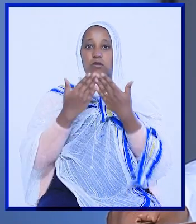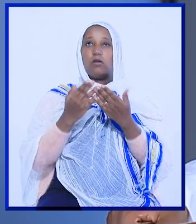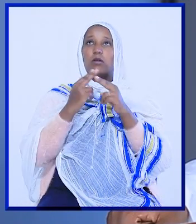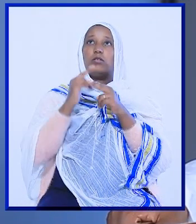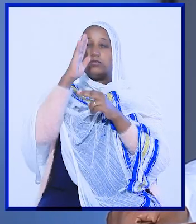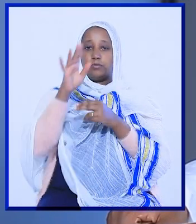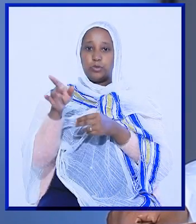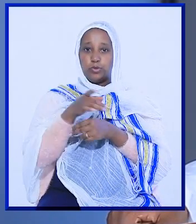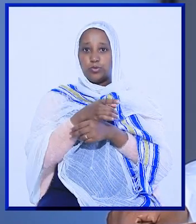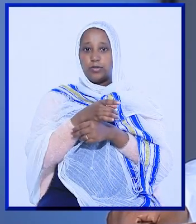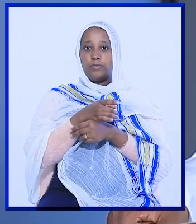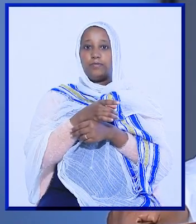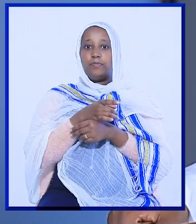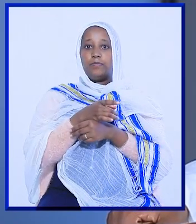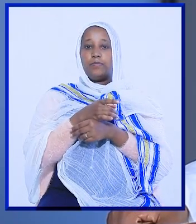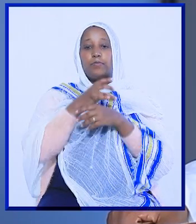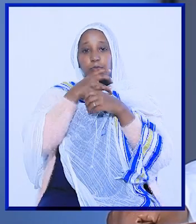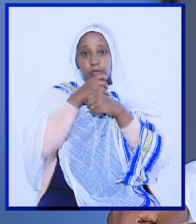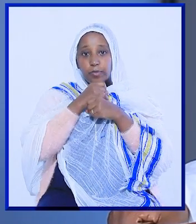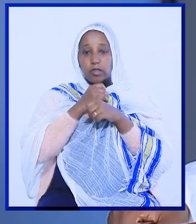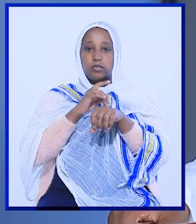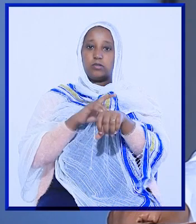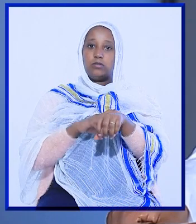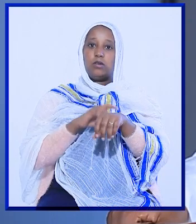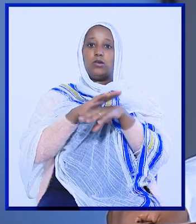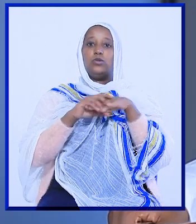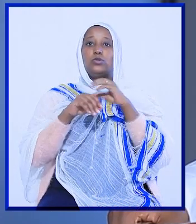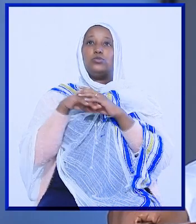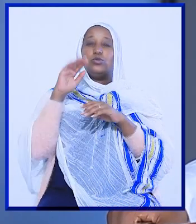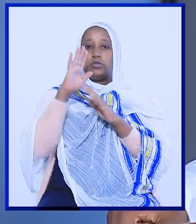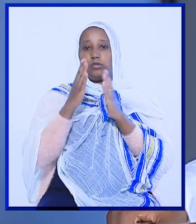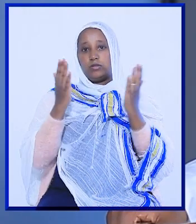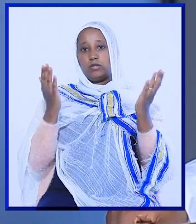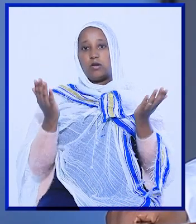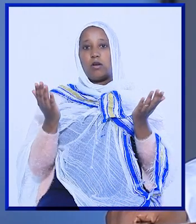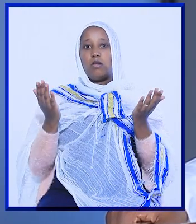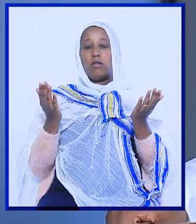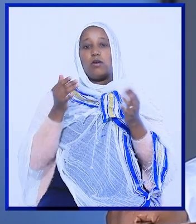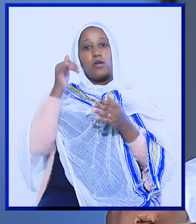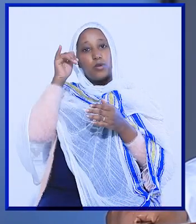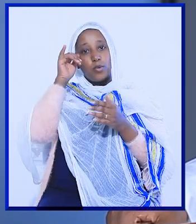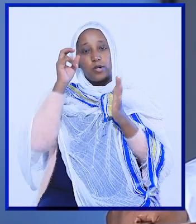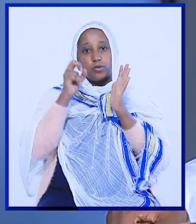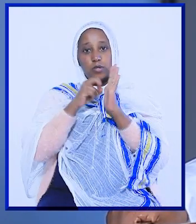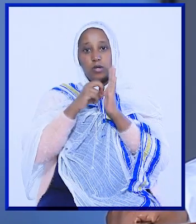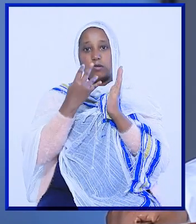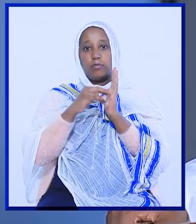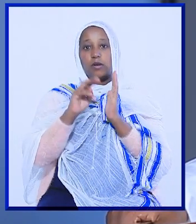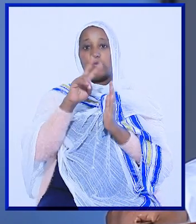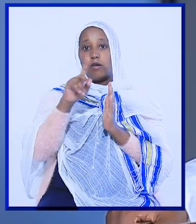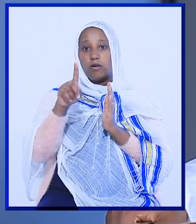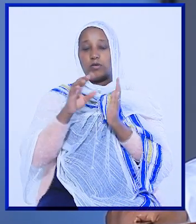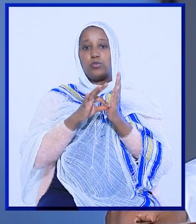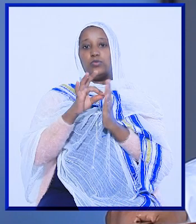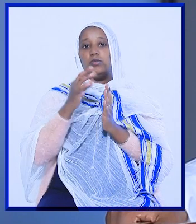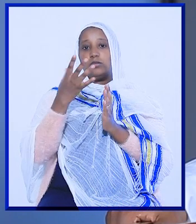ምስጋና ለስምህ ይሁንልን። በሸመገልክ ጊዜ እጆችህን ትዘረጋለህ። የዮሐንስ ወንጌል